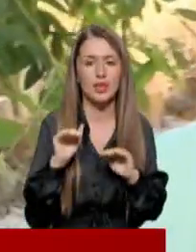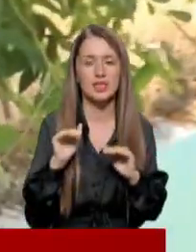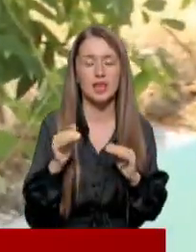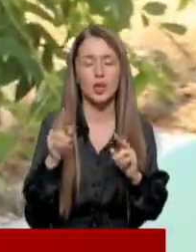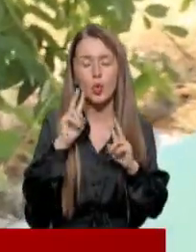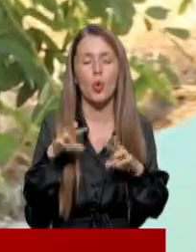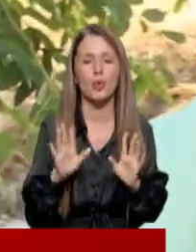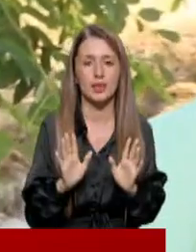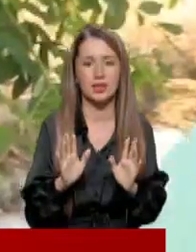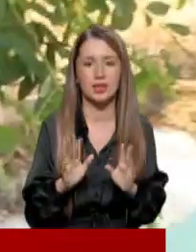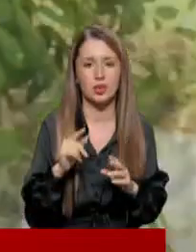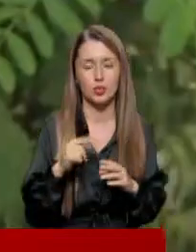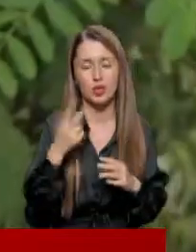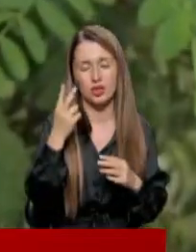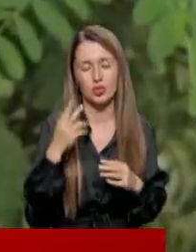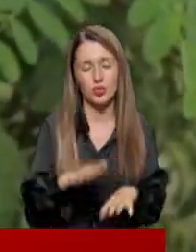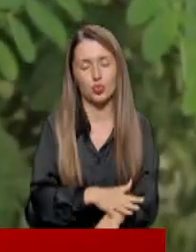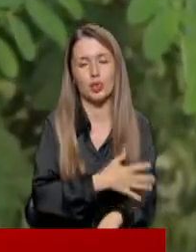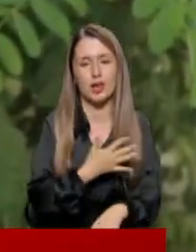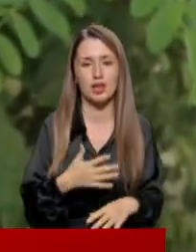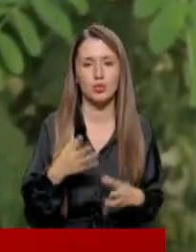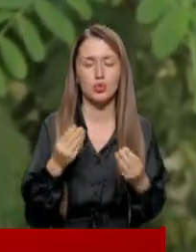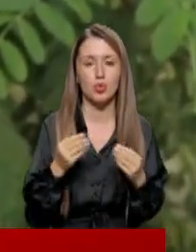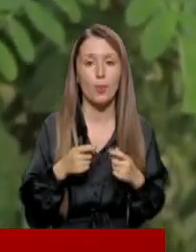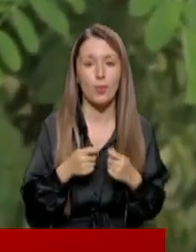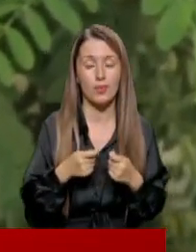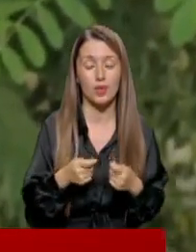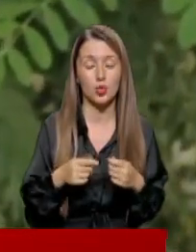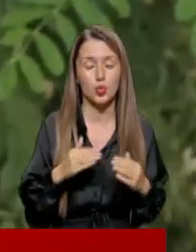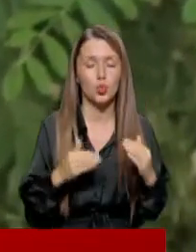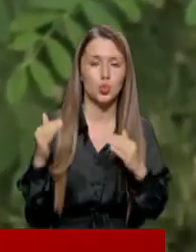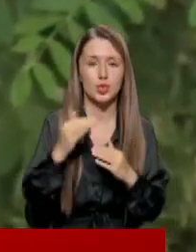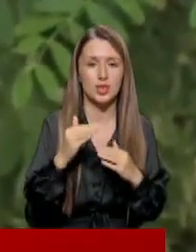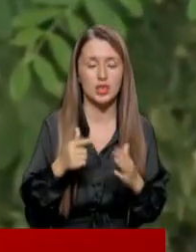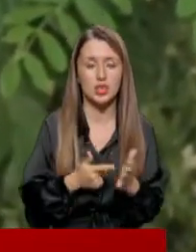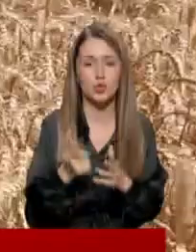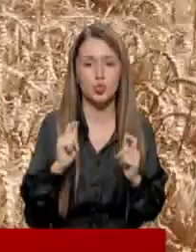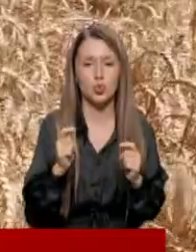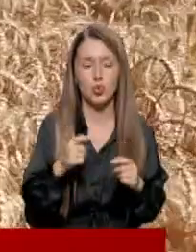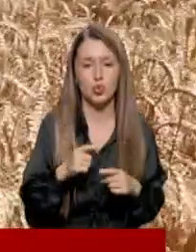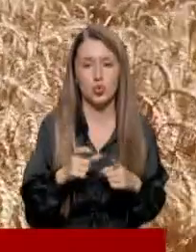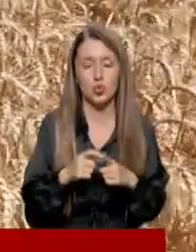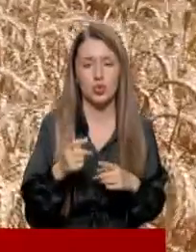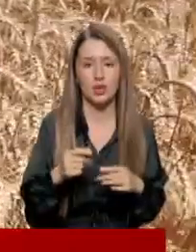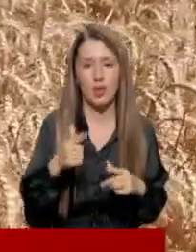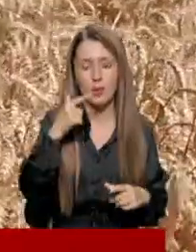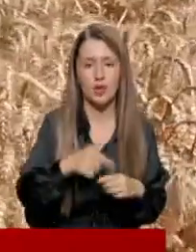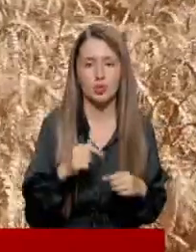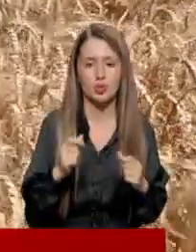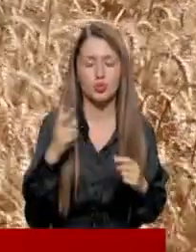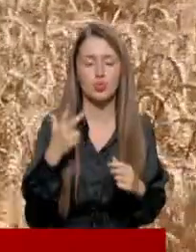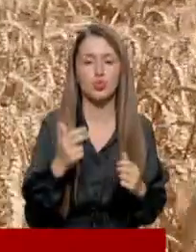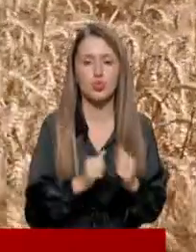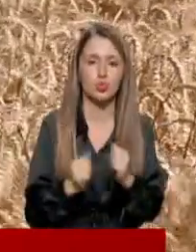görmedik. Ondan duygulandım. Çok maliyetler yüksek. Çiftçi zor durumda. Mazot 3 katına çıktı, gübre